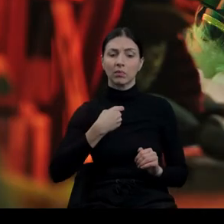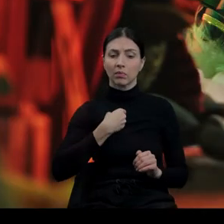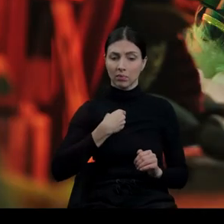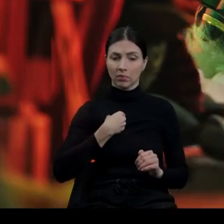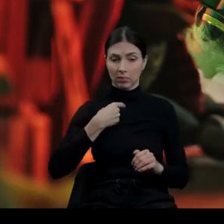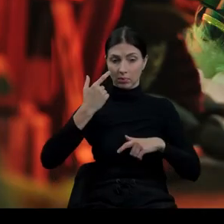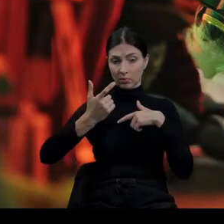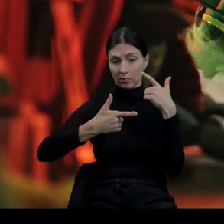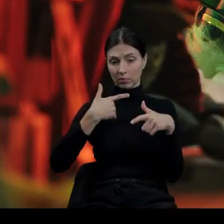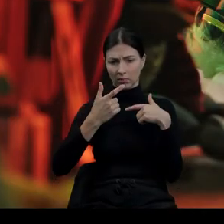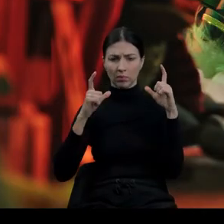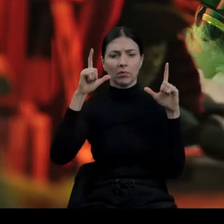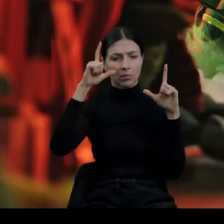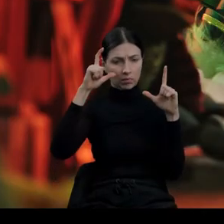kiedy